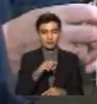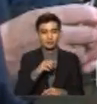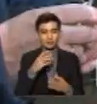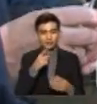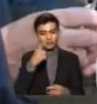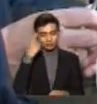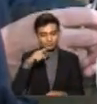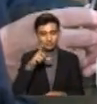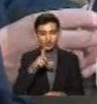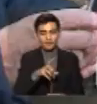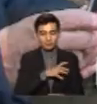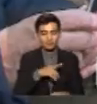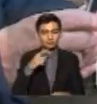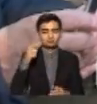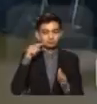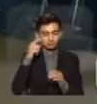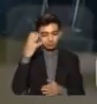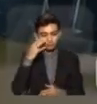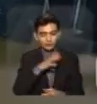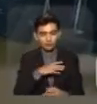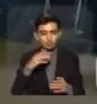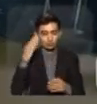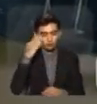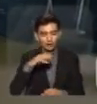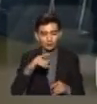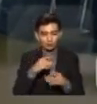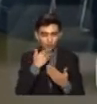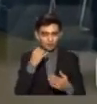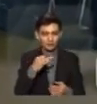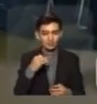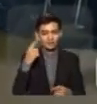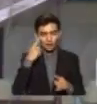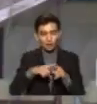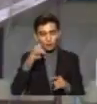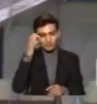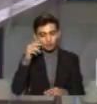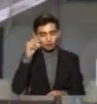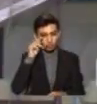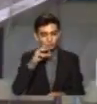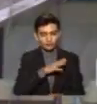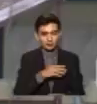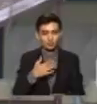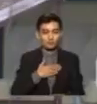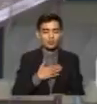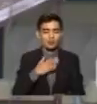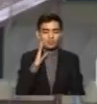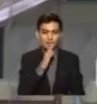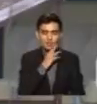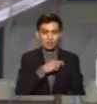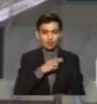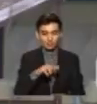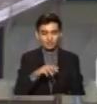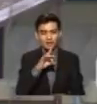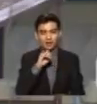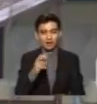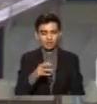Идея изобретения пришла Николаю Кузьмину не случайно. Сгодилось и техническое образование. У меня мать умерла от